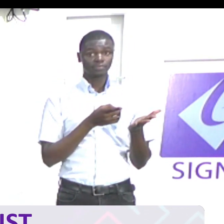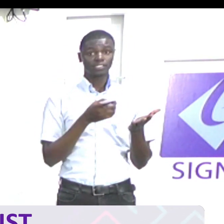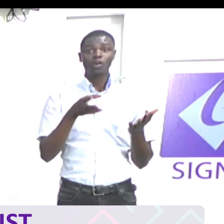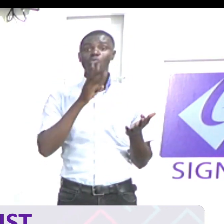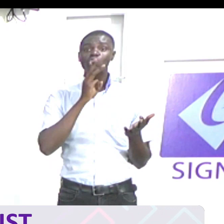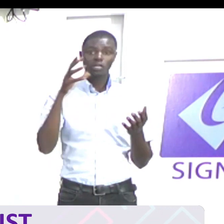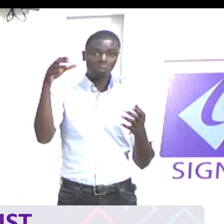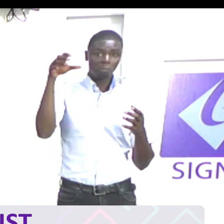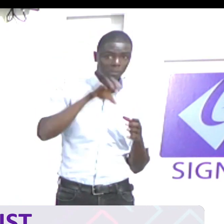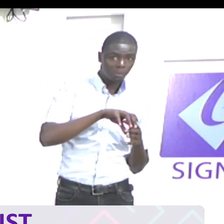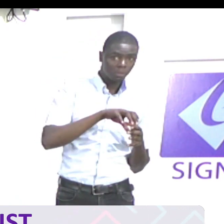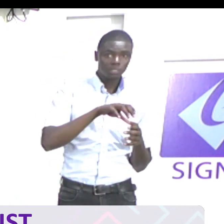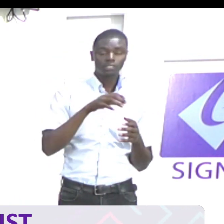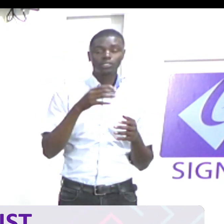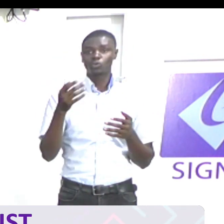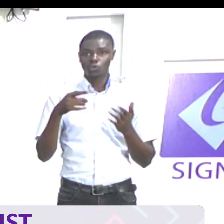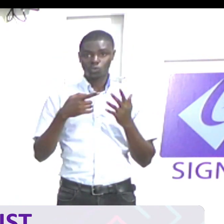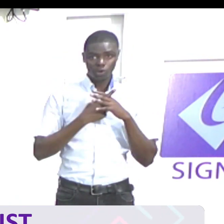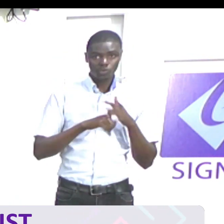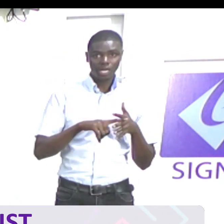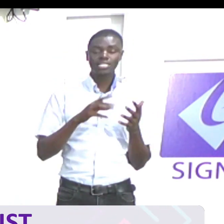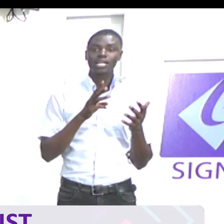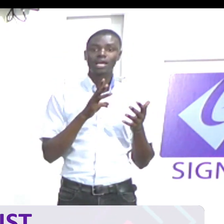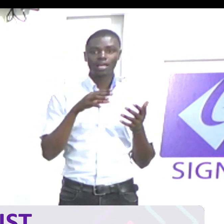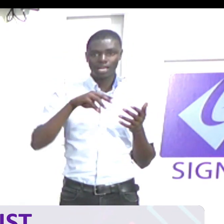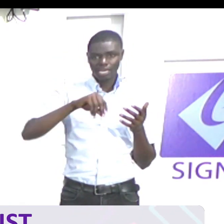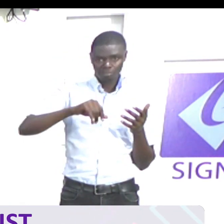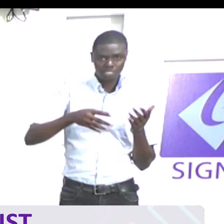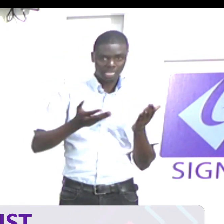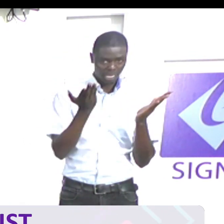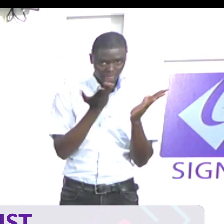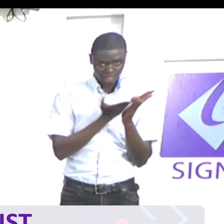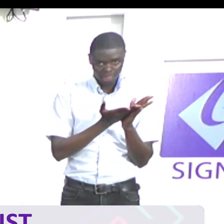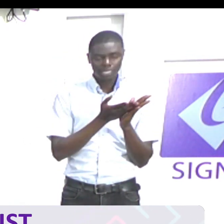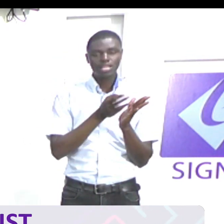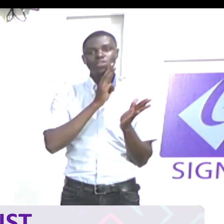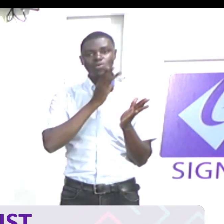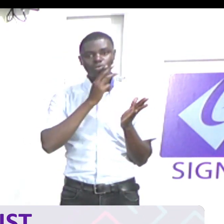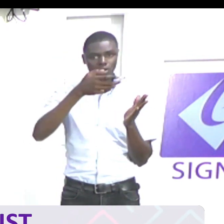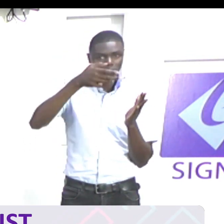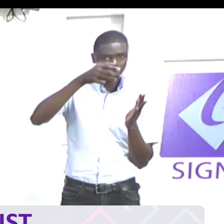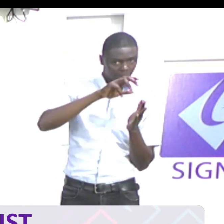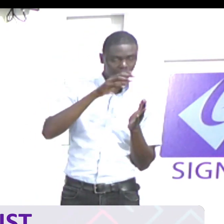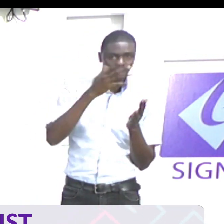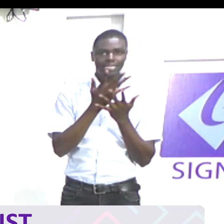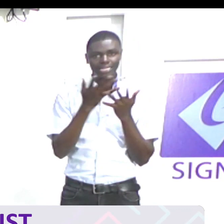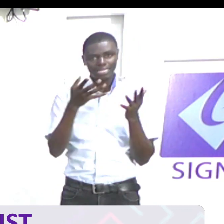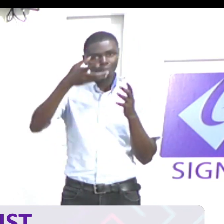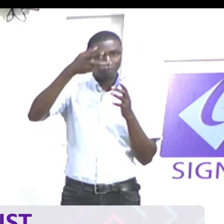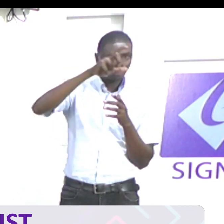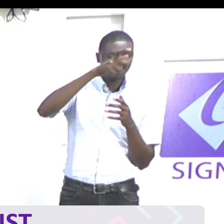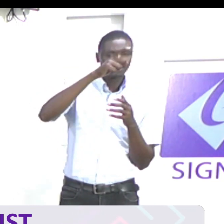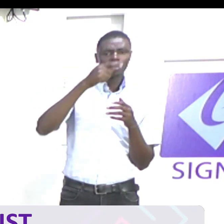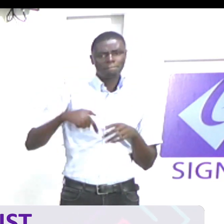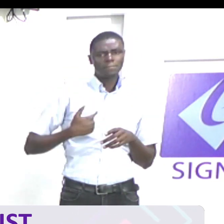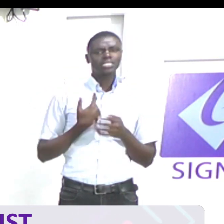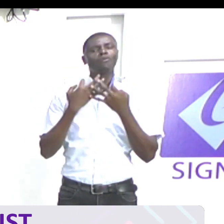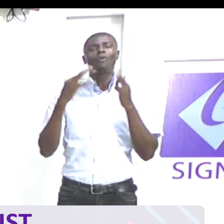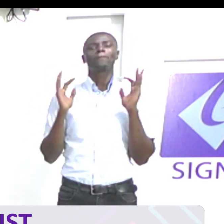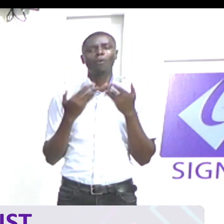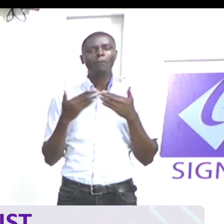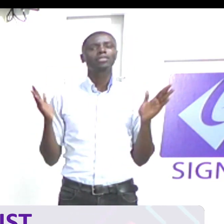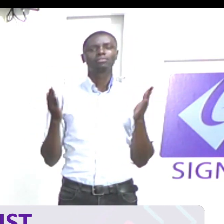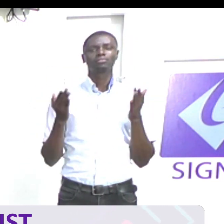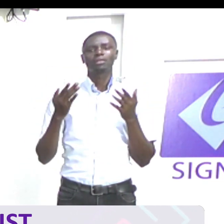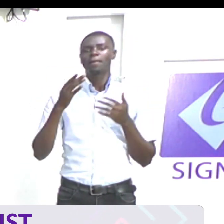Unaweka maji, tunaanzanga na mchanga. Bado haijajaa. Weka maji. Unaongeza vitu zingine. Yaani mimi ni ule msee niko open yani.